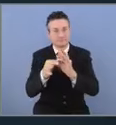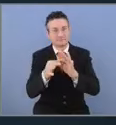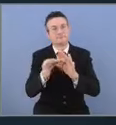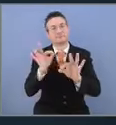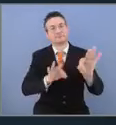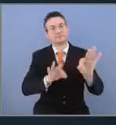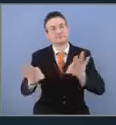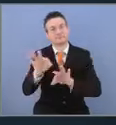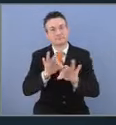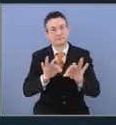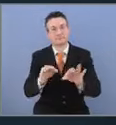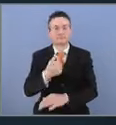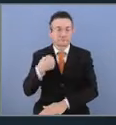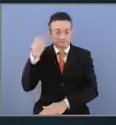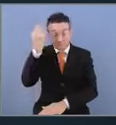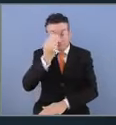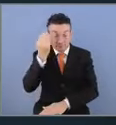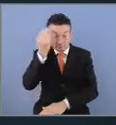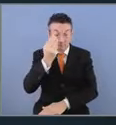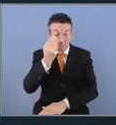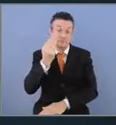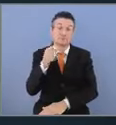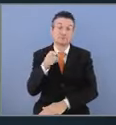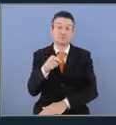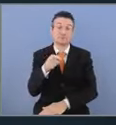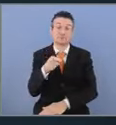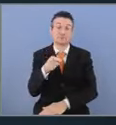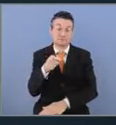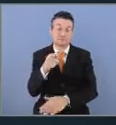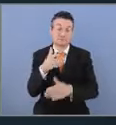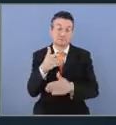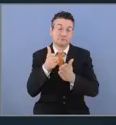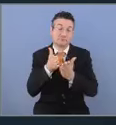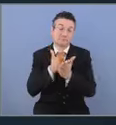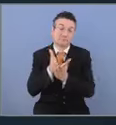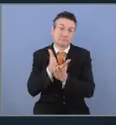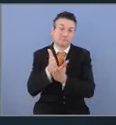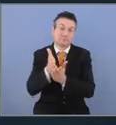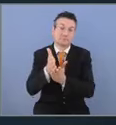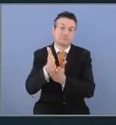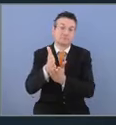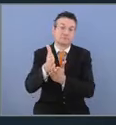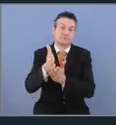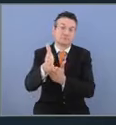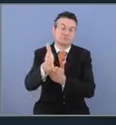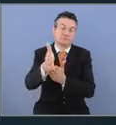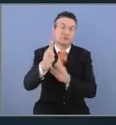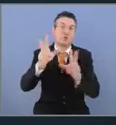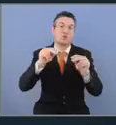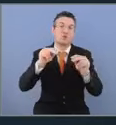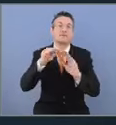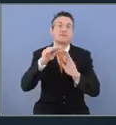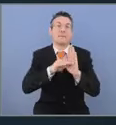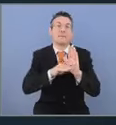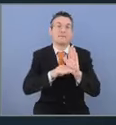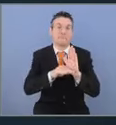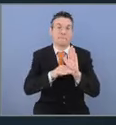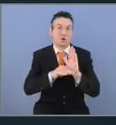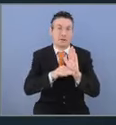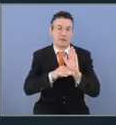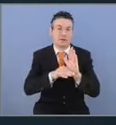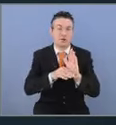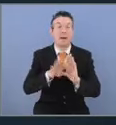una misura permanente della nuova programmazione. Ma il progetto bandiera più importante, lo voglio dire